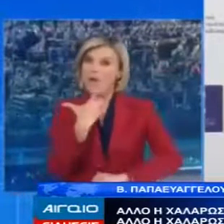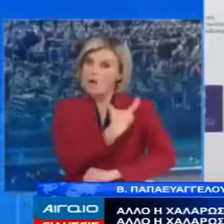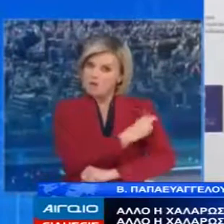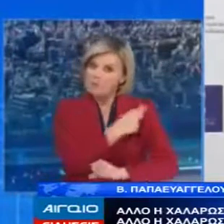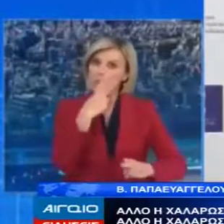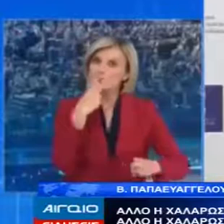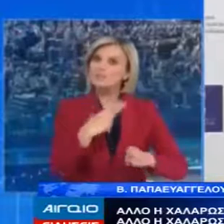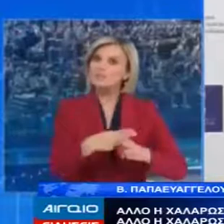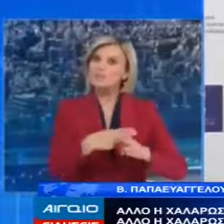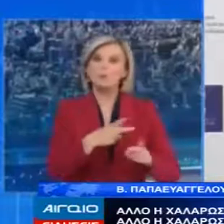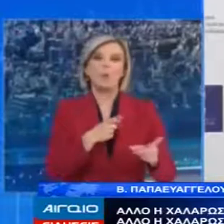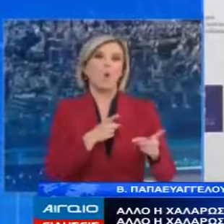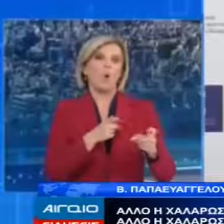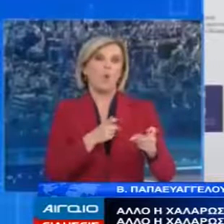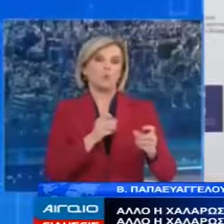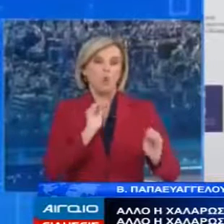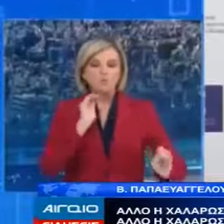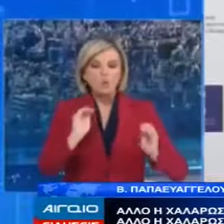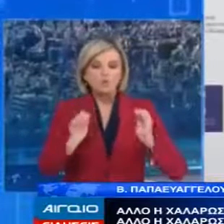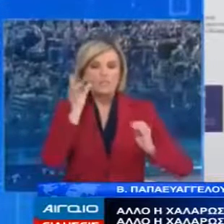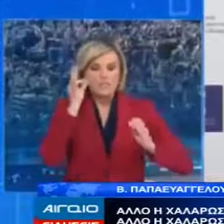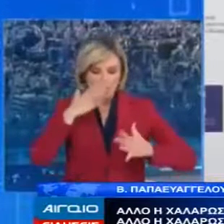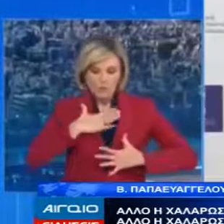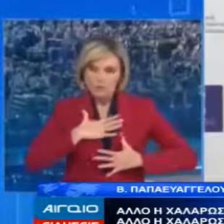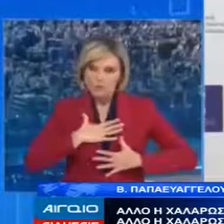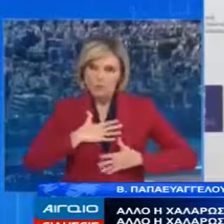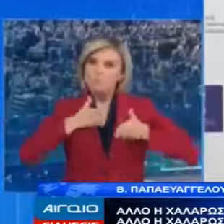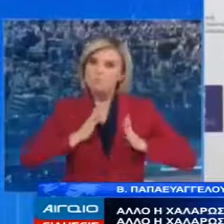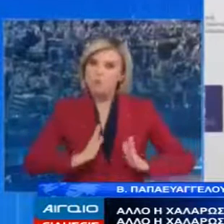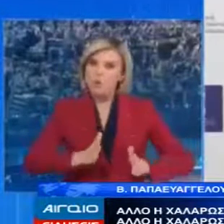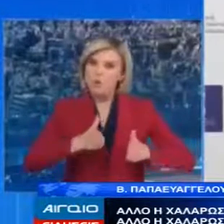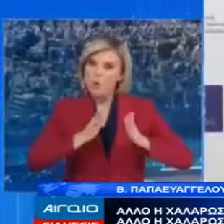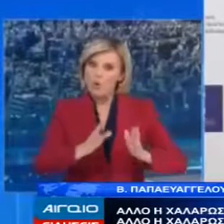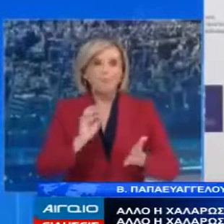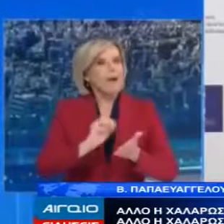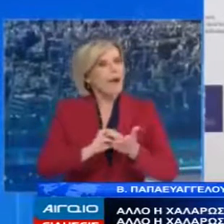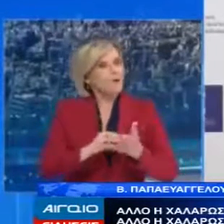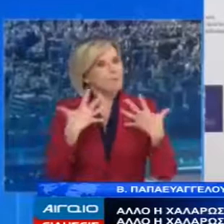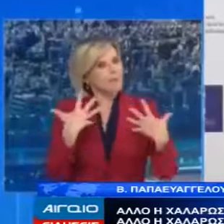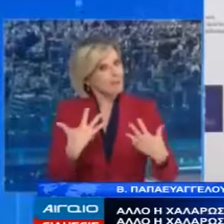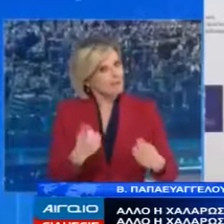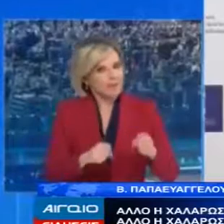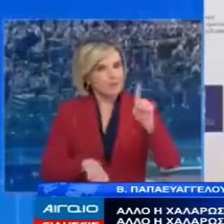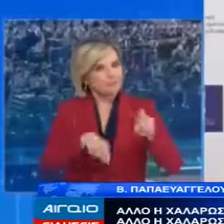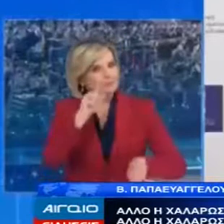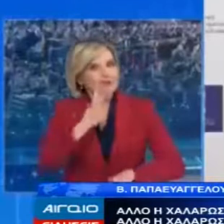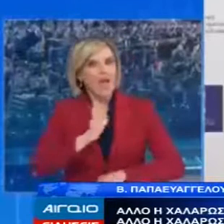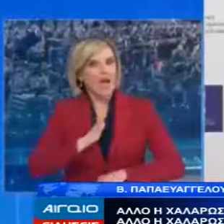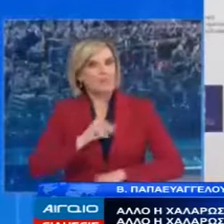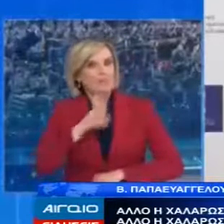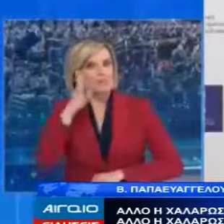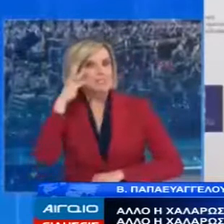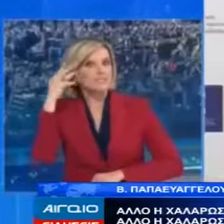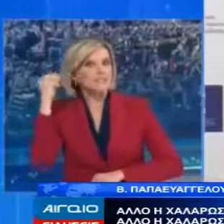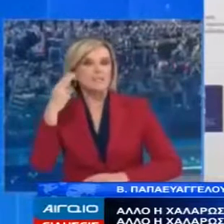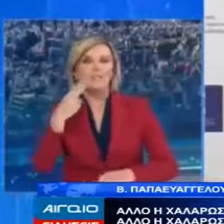σημαντικό όπλο που έχουμε στα χέρια μας προκειμένου να προχωρήσουμε, όσο ο ιός είναι ακόμα εδώ ανάμεσά μας, δεν πρέπει να ξεχνάμε τη